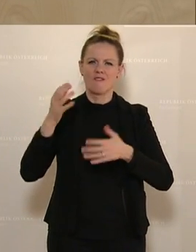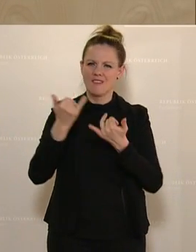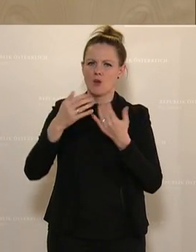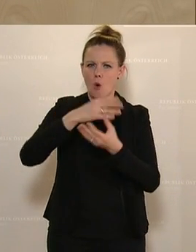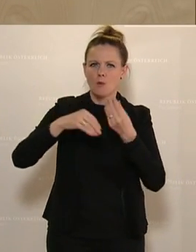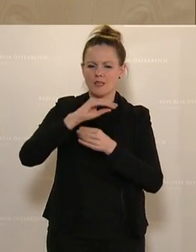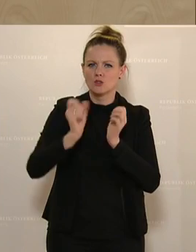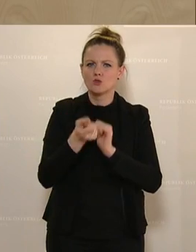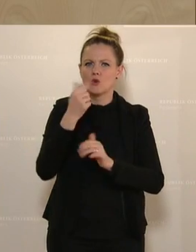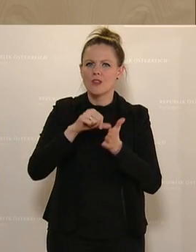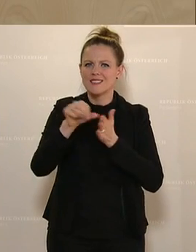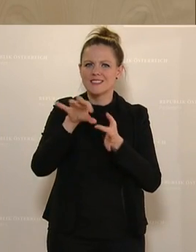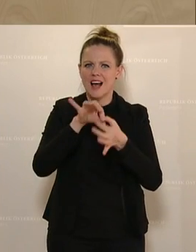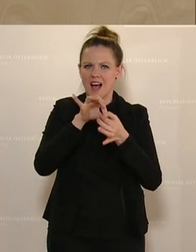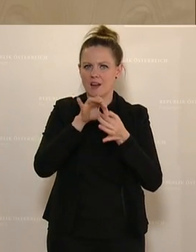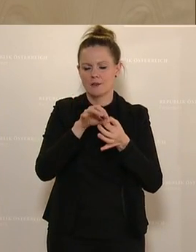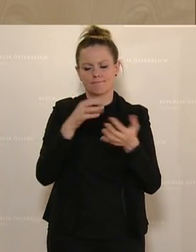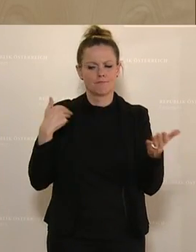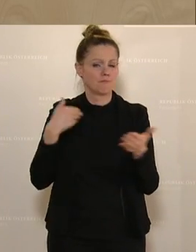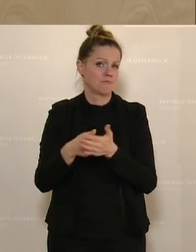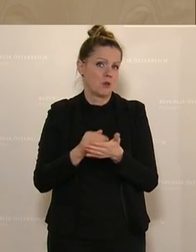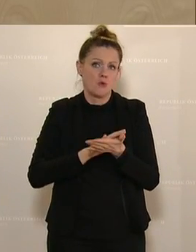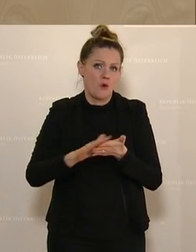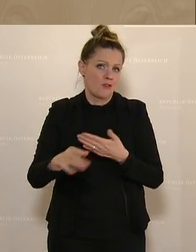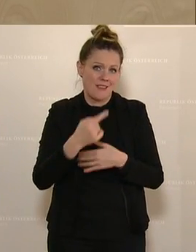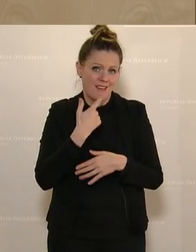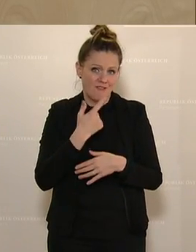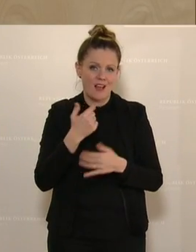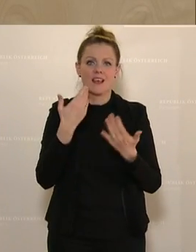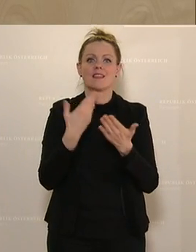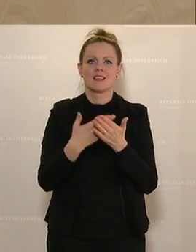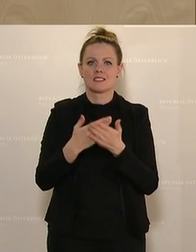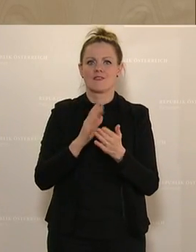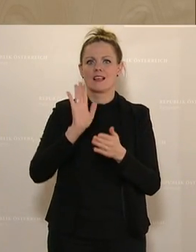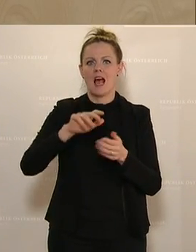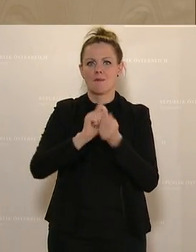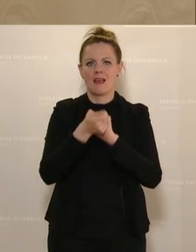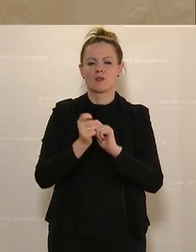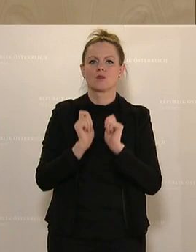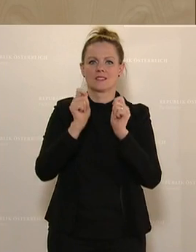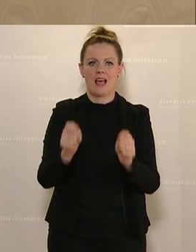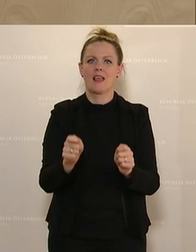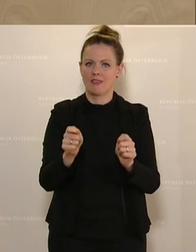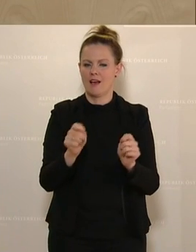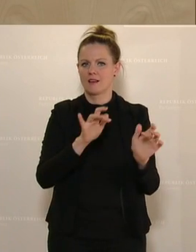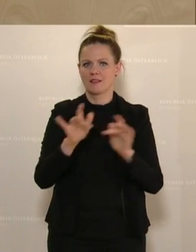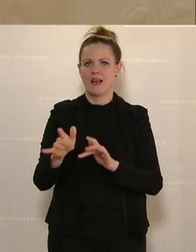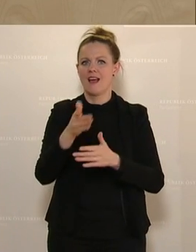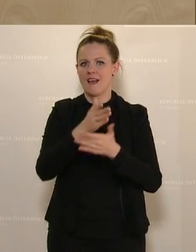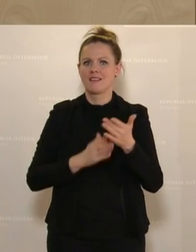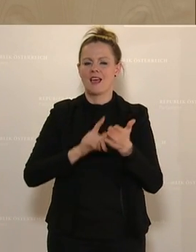um die Sonderzahlungen geht. Das hat uns noch nie gefallen, deswegen bringe ich einen Abänderungsantrag ein. Wir sollten bei